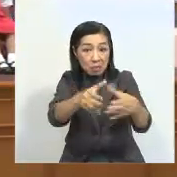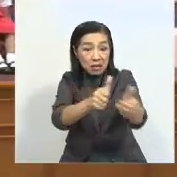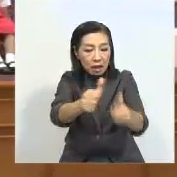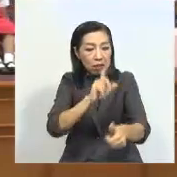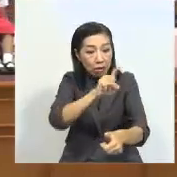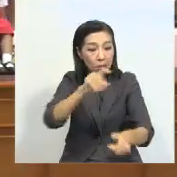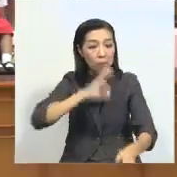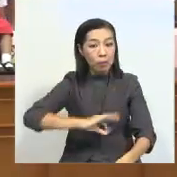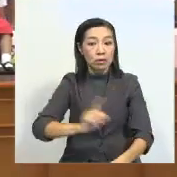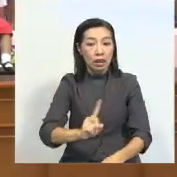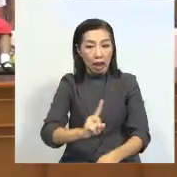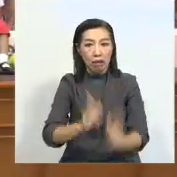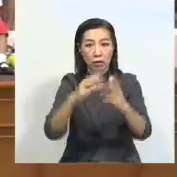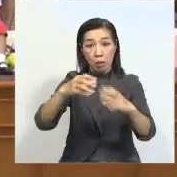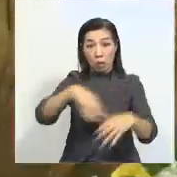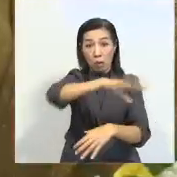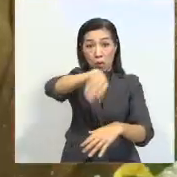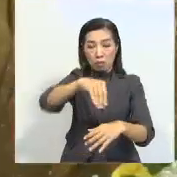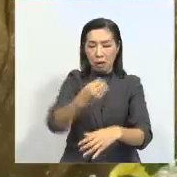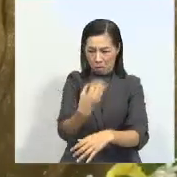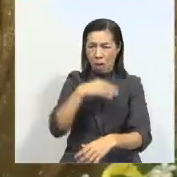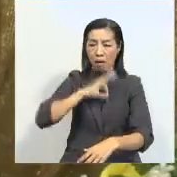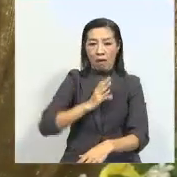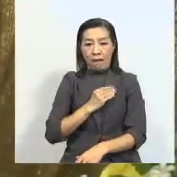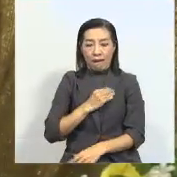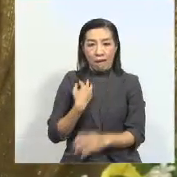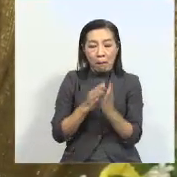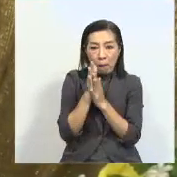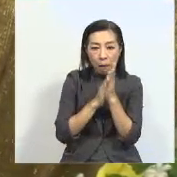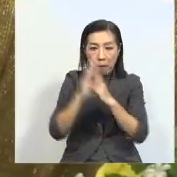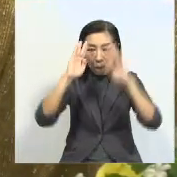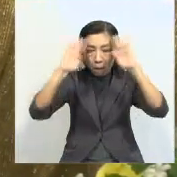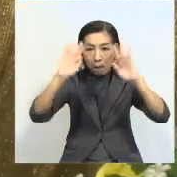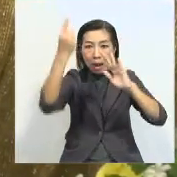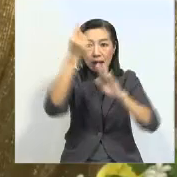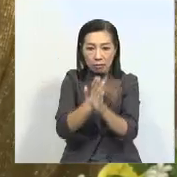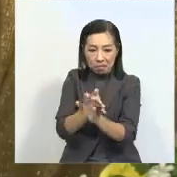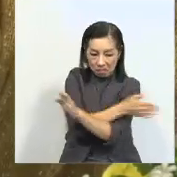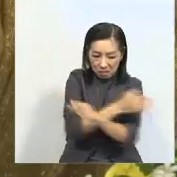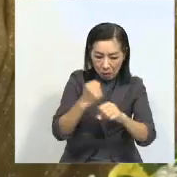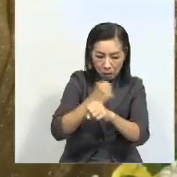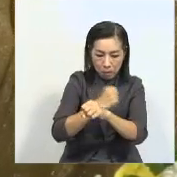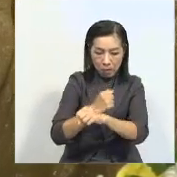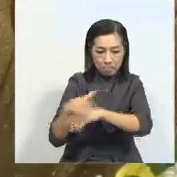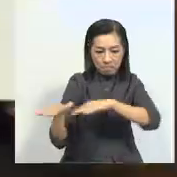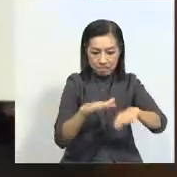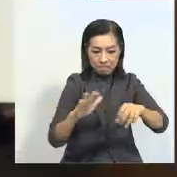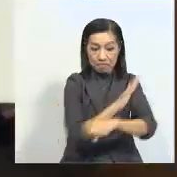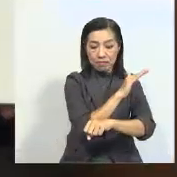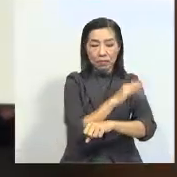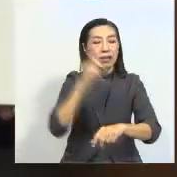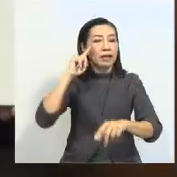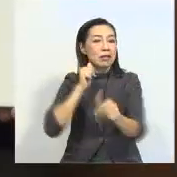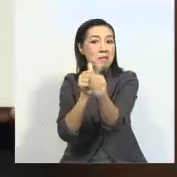แข่งเนี่ยรู้สึกยังไงบ้างน้องๆบอกว่าตื่นเต้นแล้วก็ได้ประสบการณ์ใหม่ๆแต่ว่าจากการที่เขาเตรียมตัวมาอย่างดีก็ทำให้เขาสามารถฟันฝ่